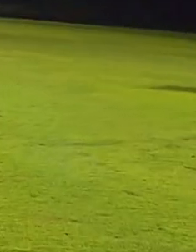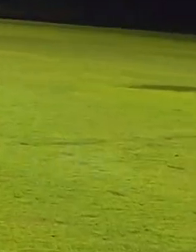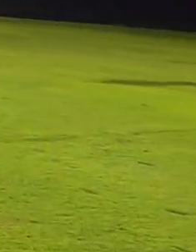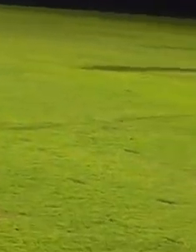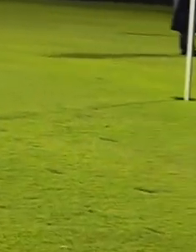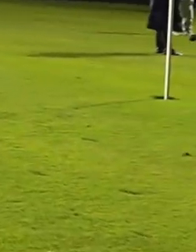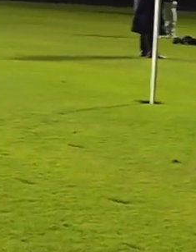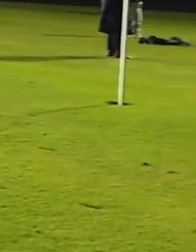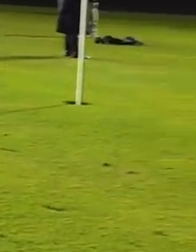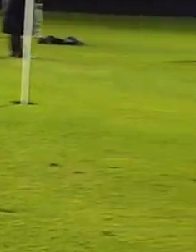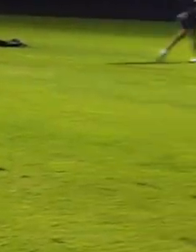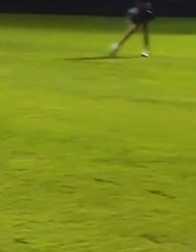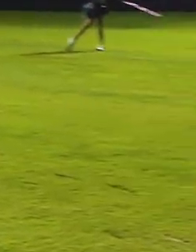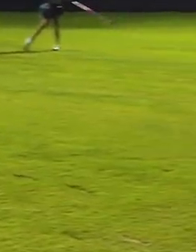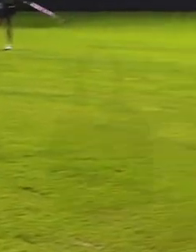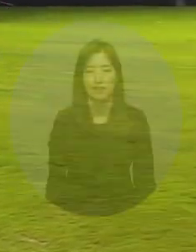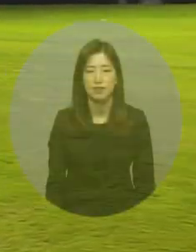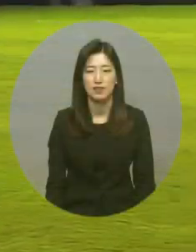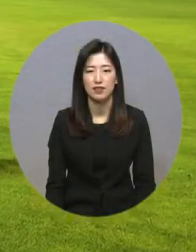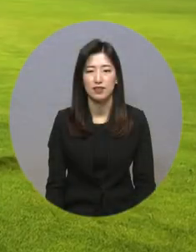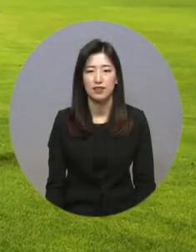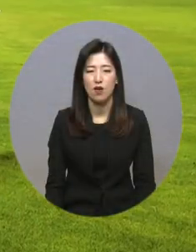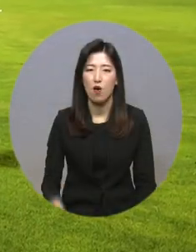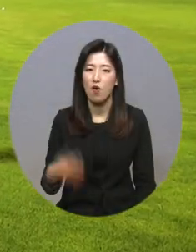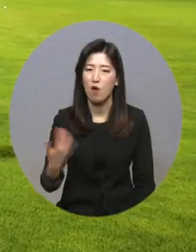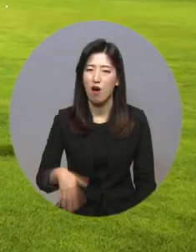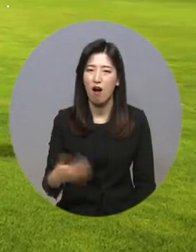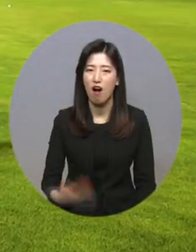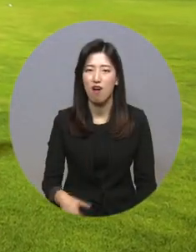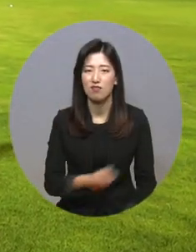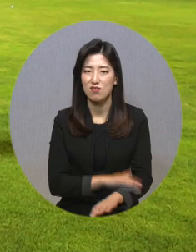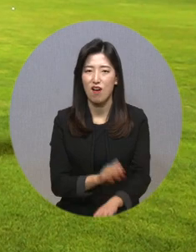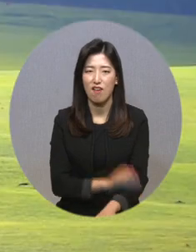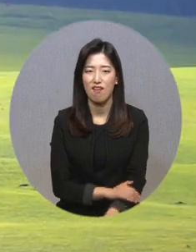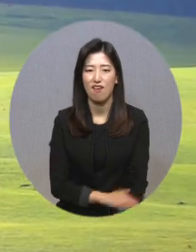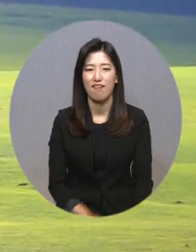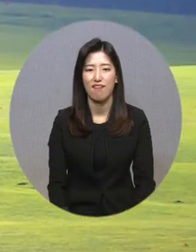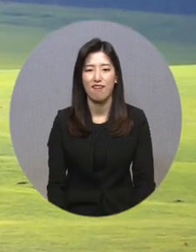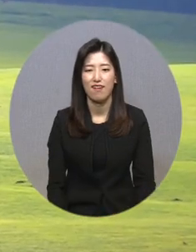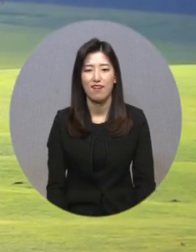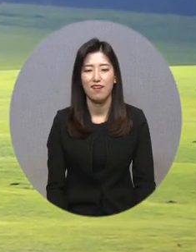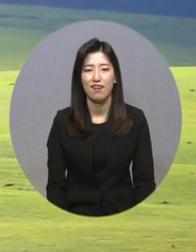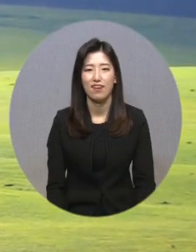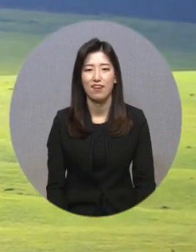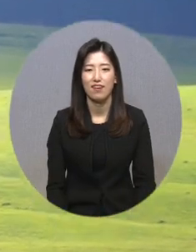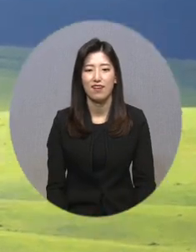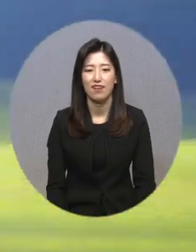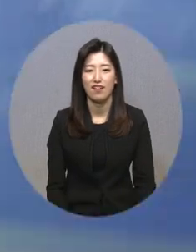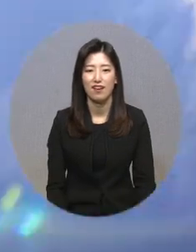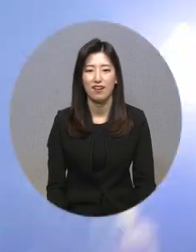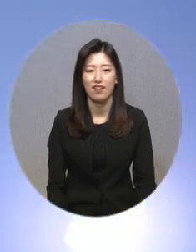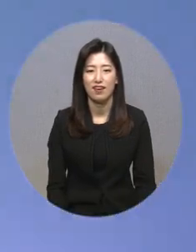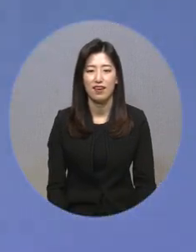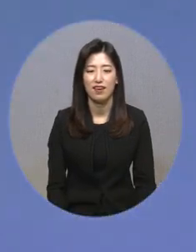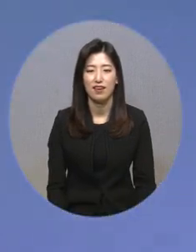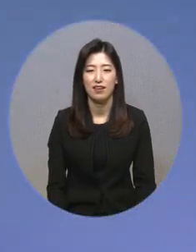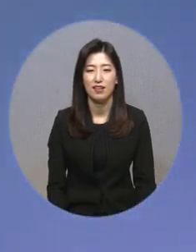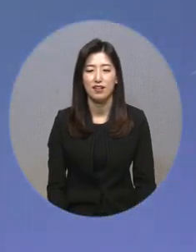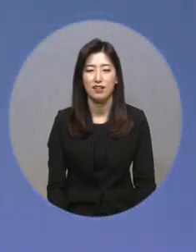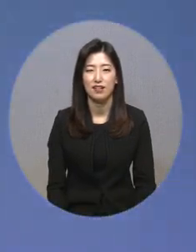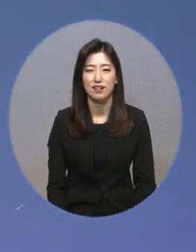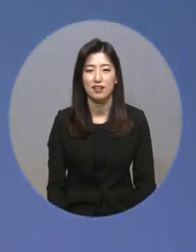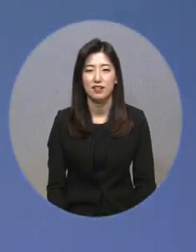뭐 나누 냥 바로 제사입니다 아 뭐 으 누 와우